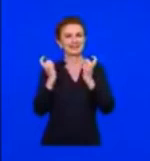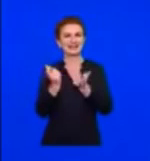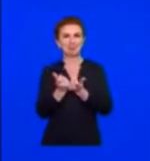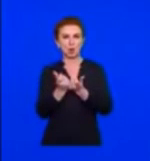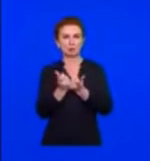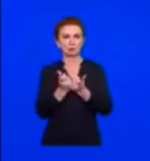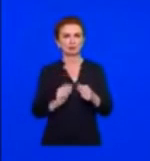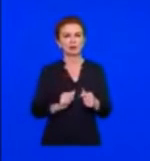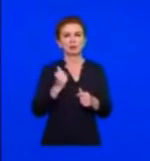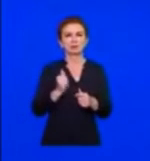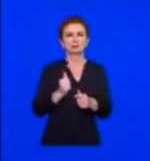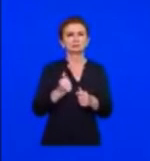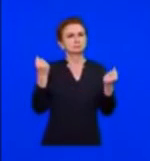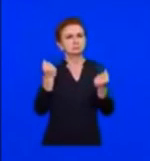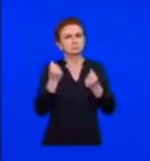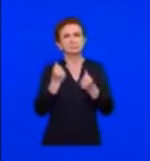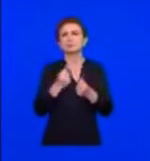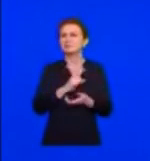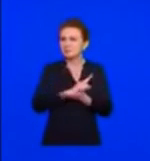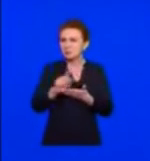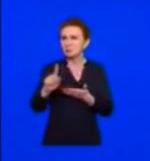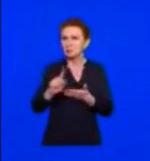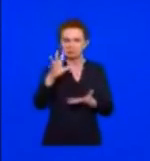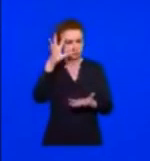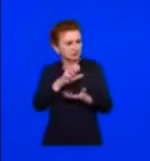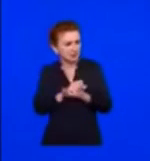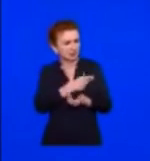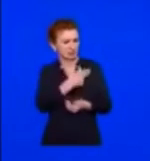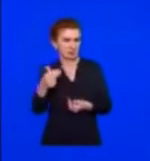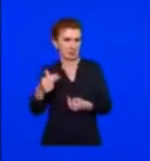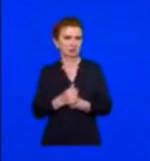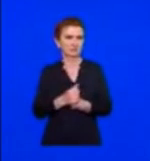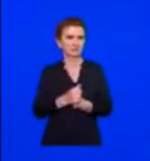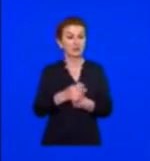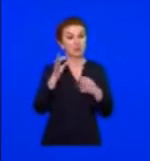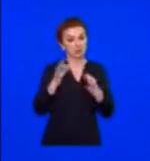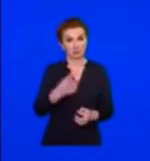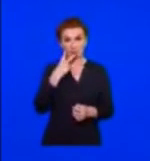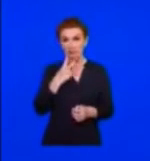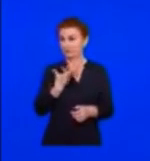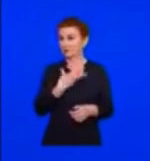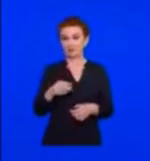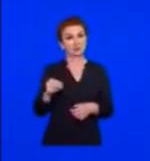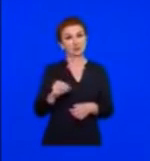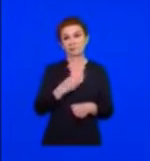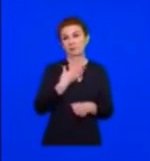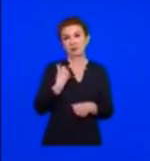o jak najpilniejsze zajęcie się tym tematem. Na dzisiaj widać, że niestety tam